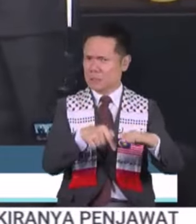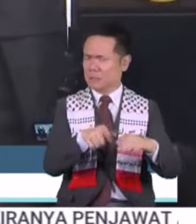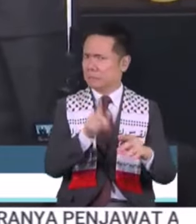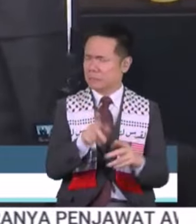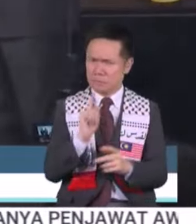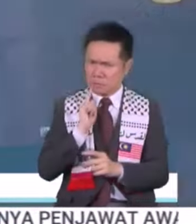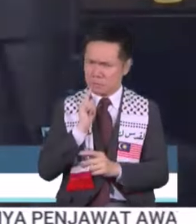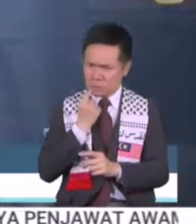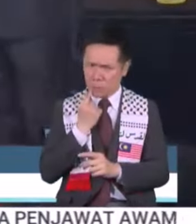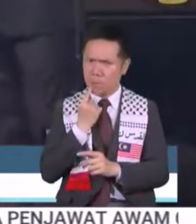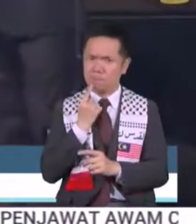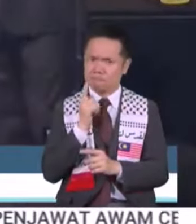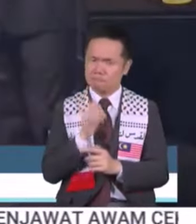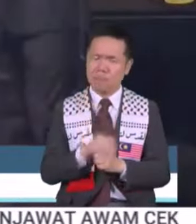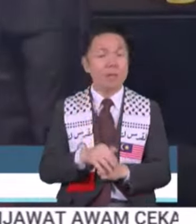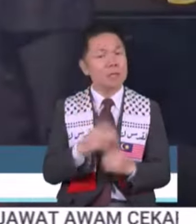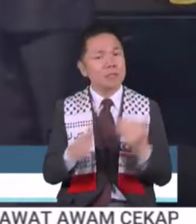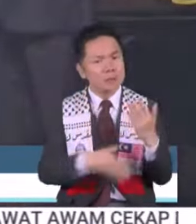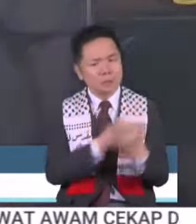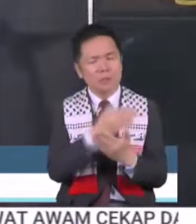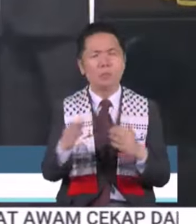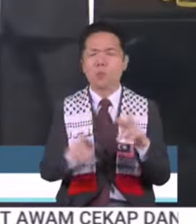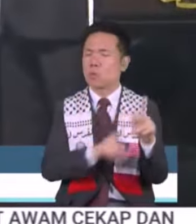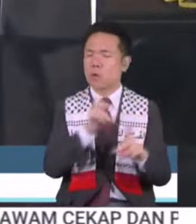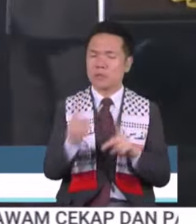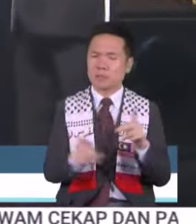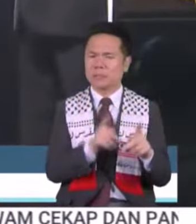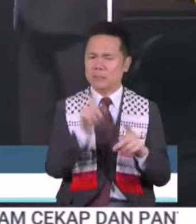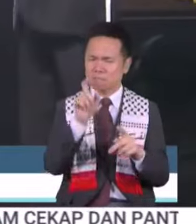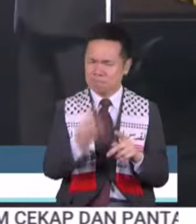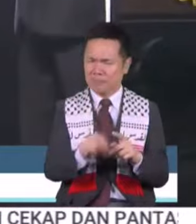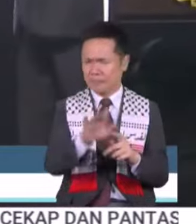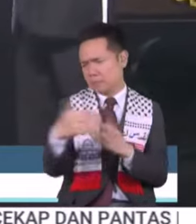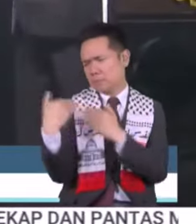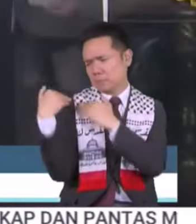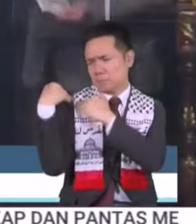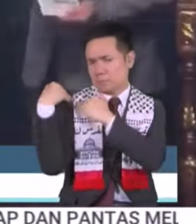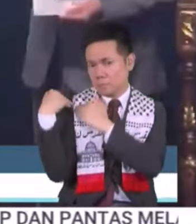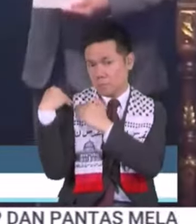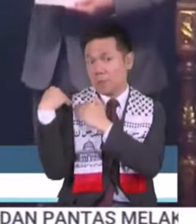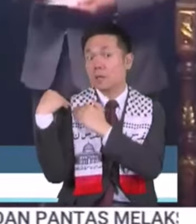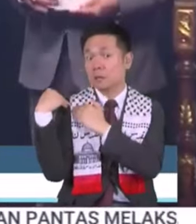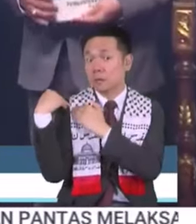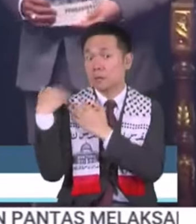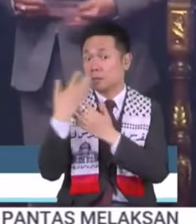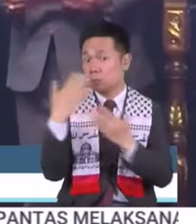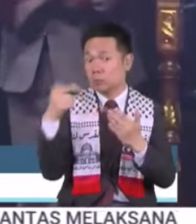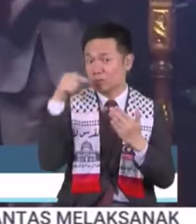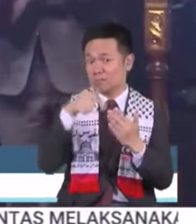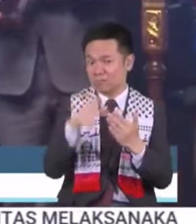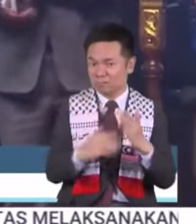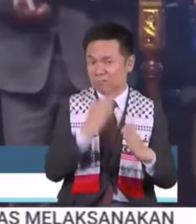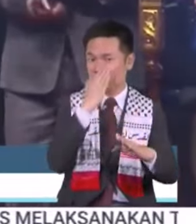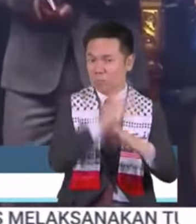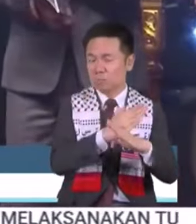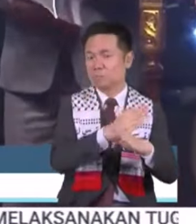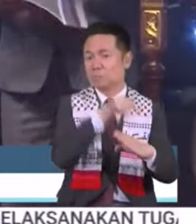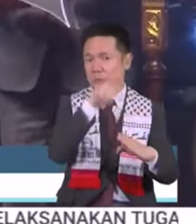ringan. Justru semua pihak termasuk masyarakat awam perlu mainkan peranan membanteras permasalahan itu.